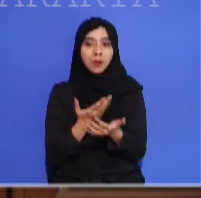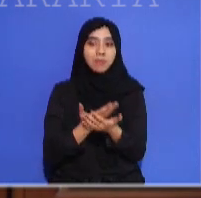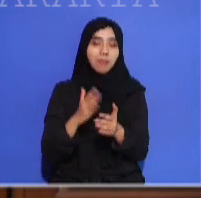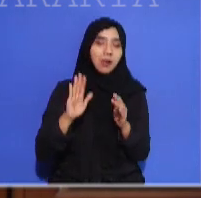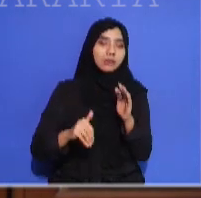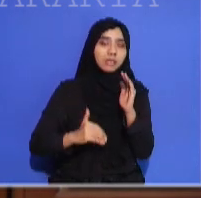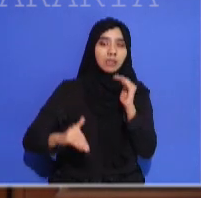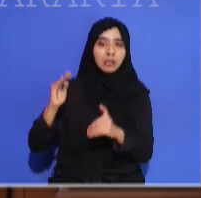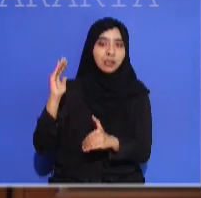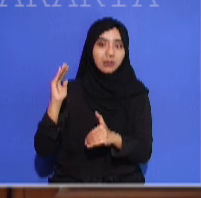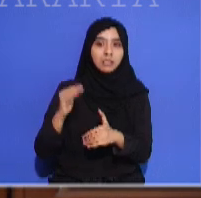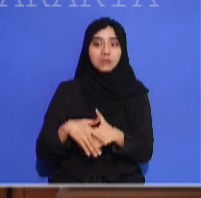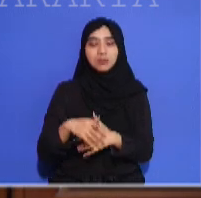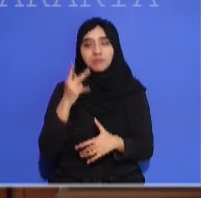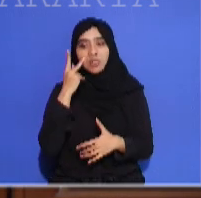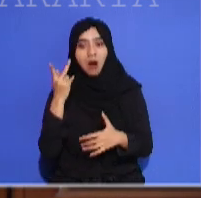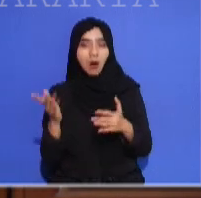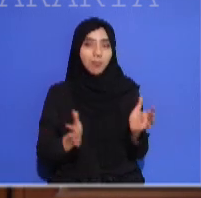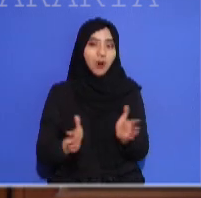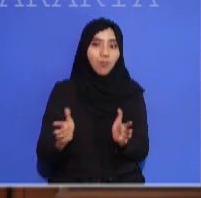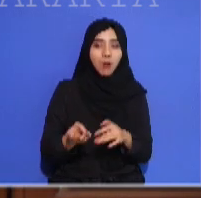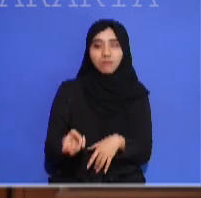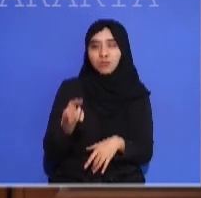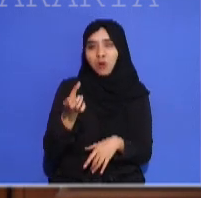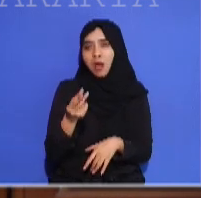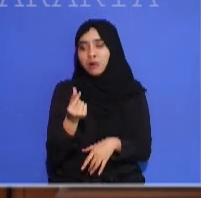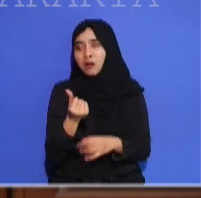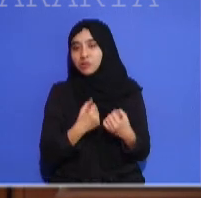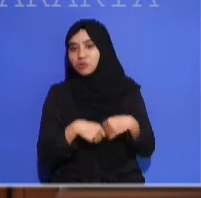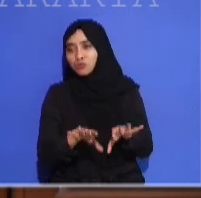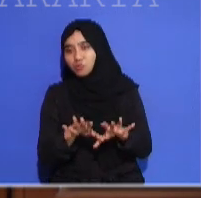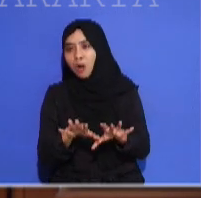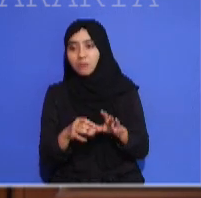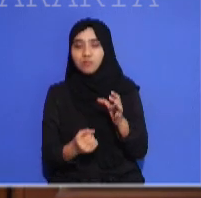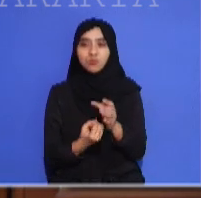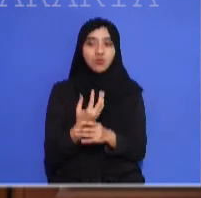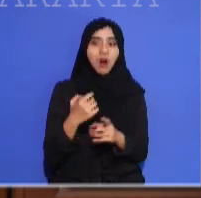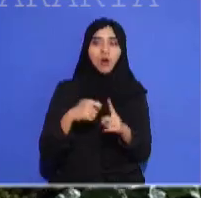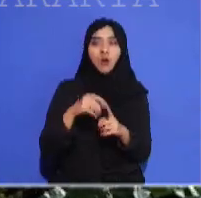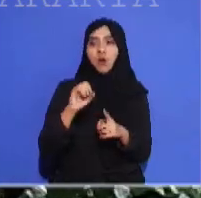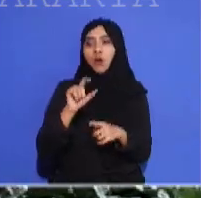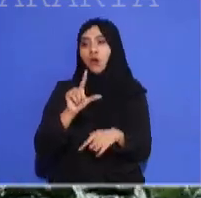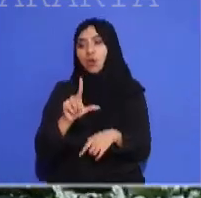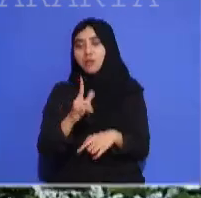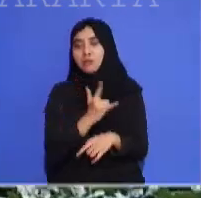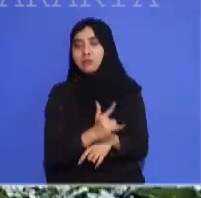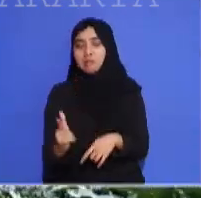pekenan. Kejawi ngrimatipun gampil regi kembang kol menika ugi kapetang ajeg.